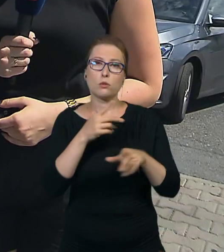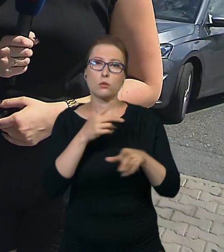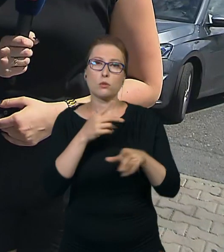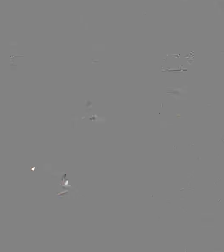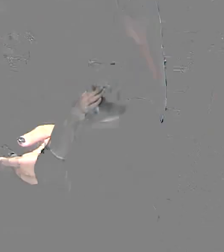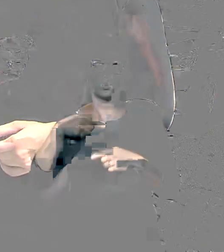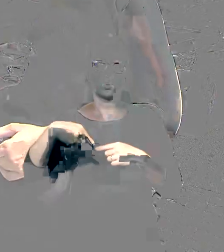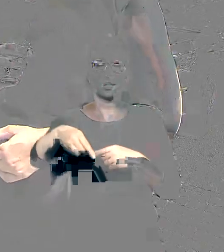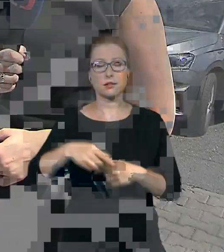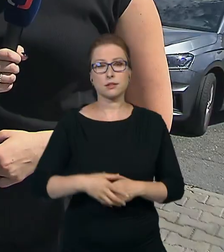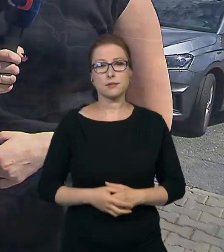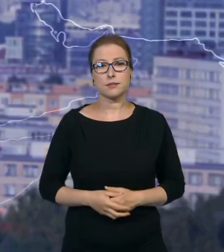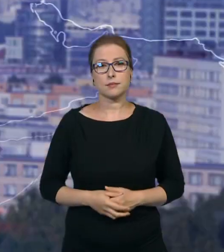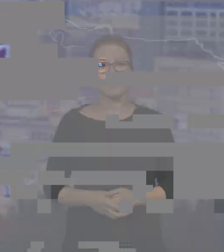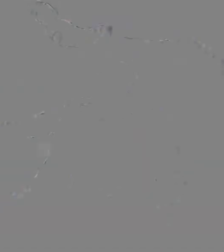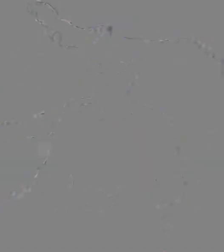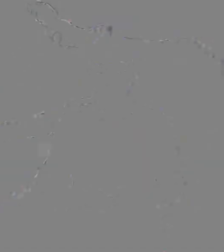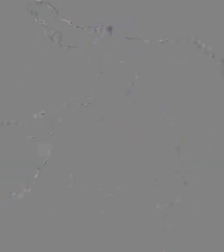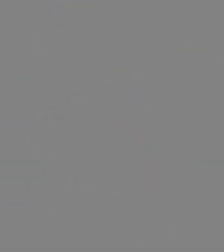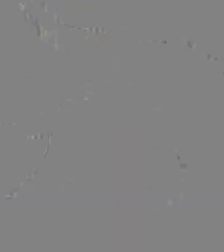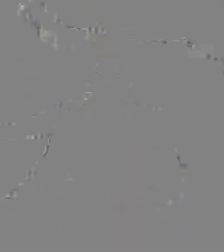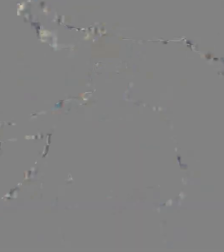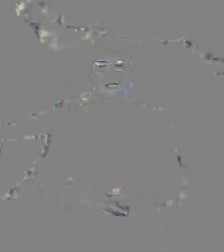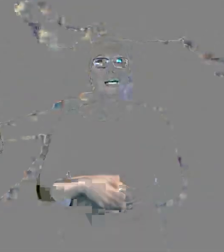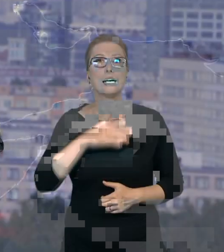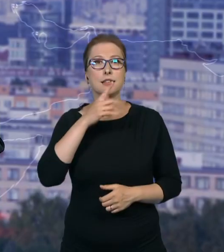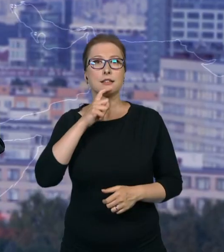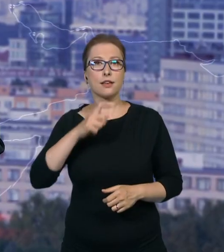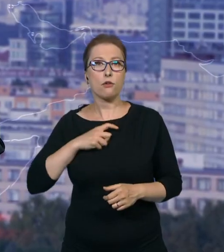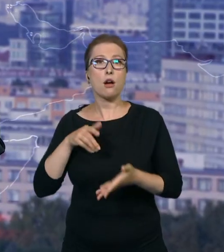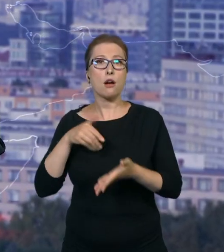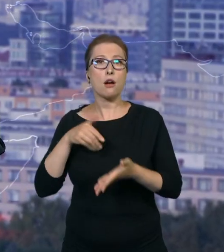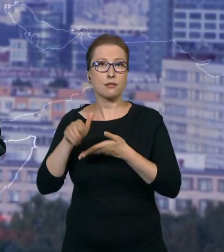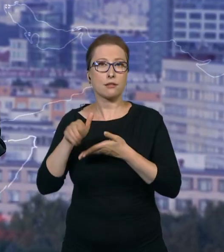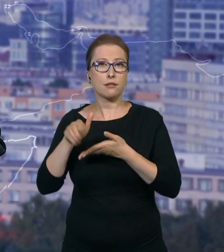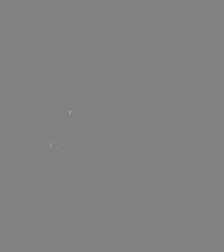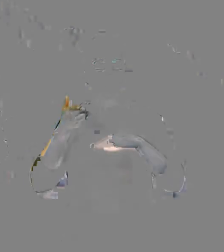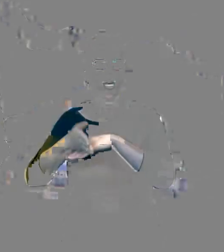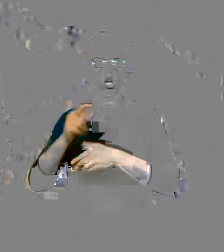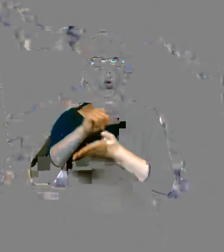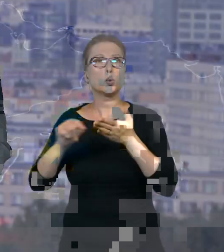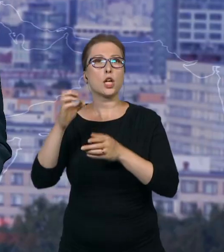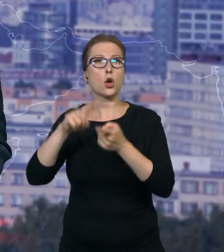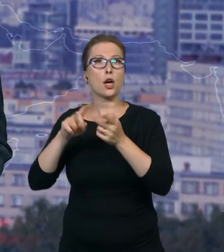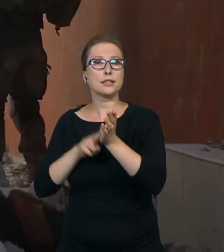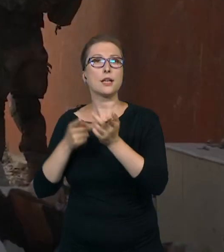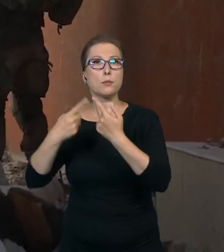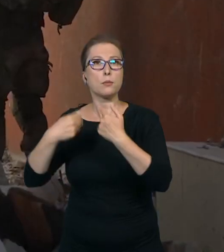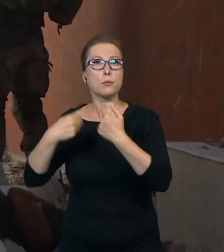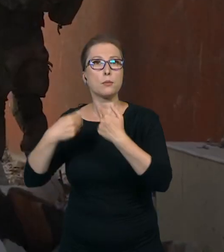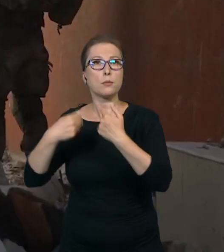...tychová česká televize... ...izraelská armáda... ...v sídle úřadu OSN...